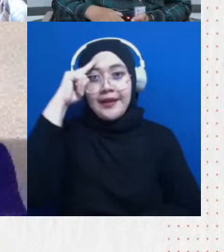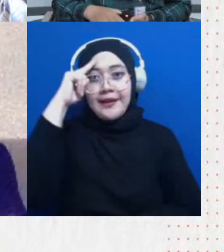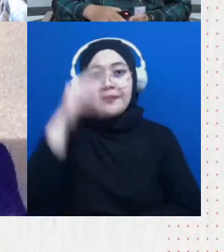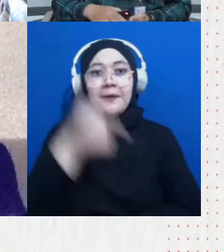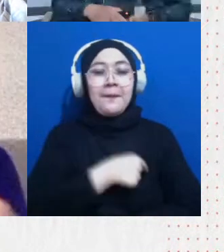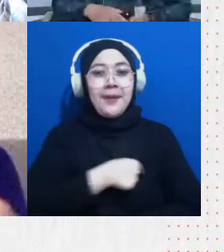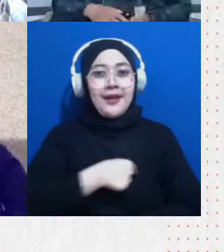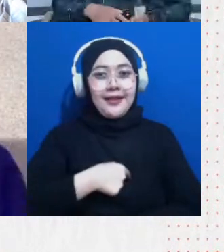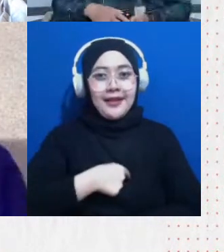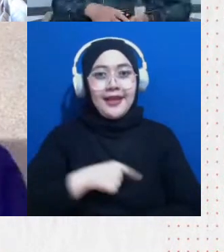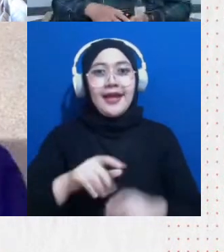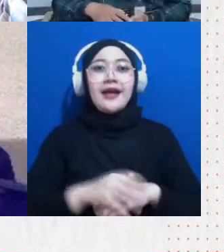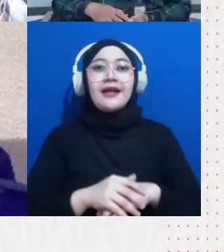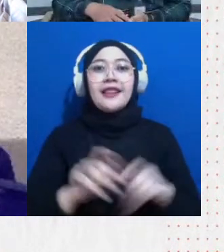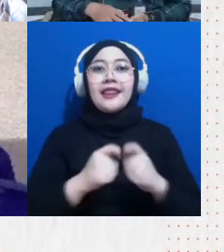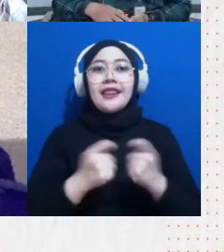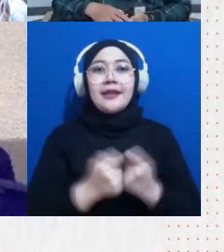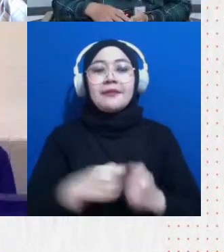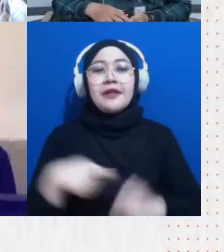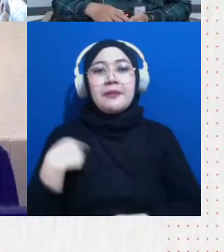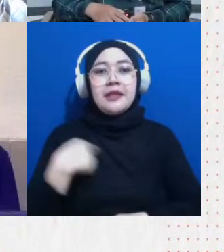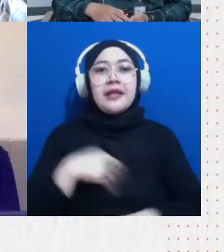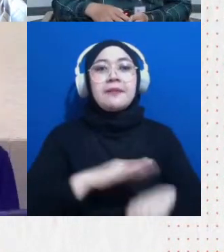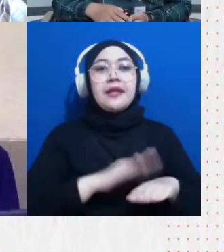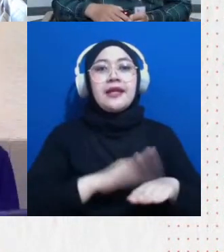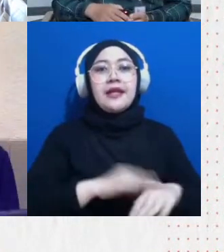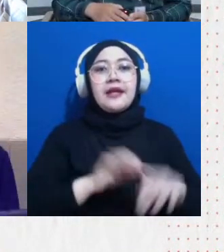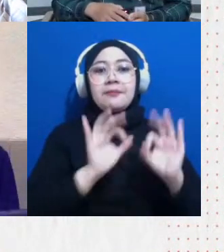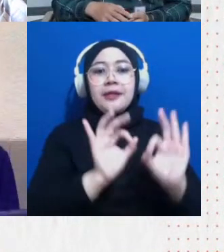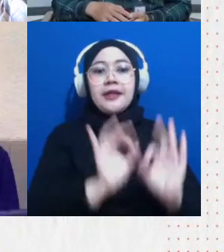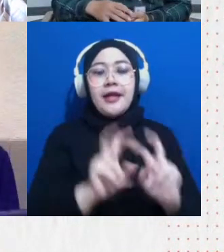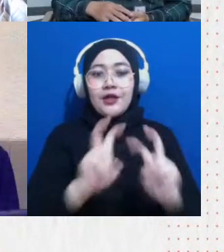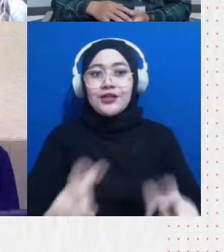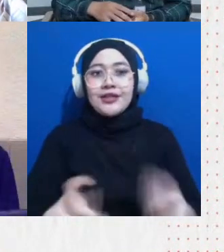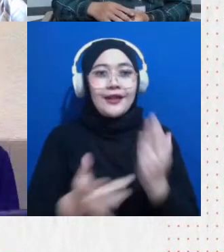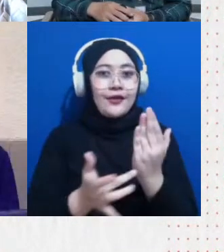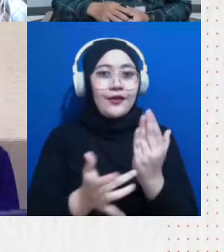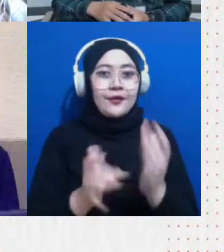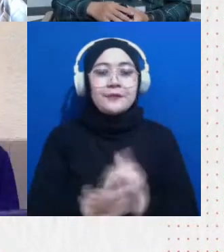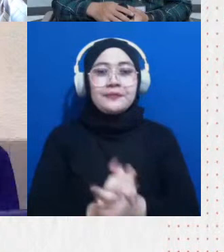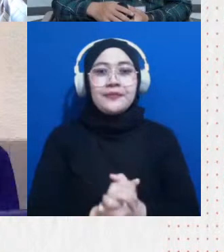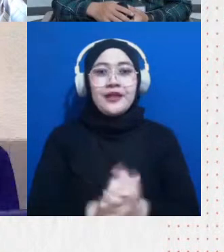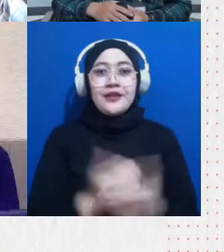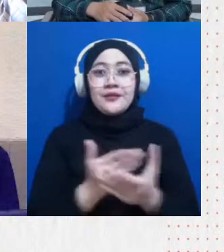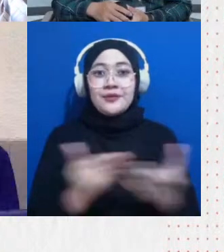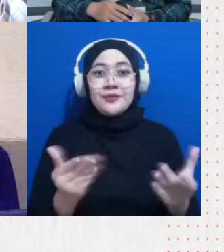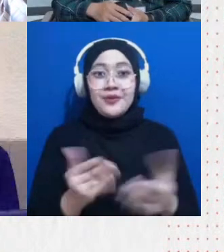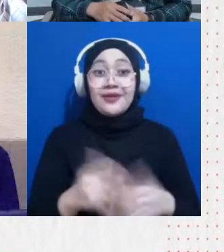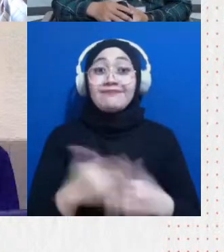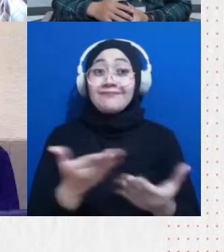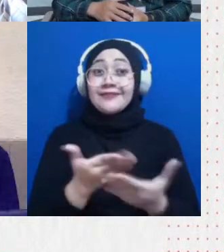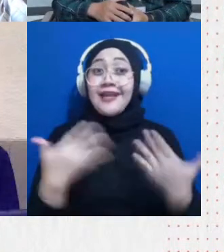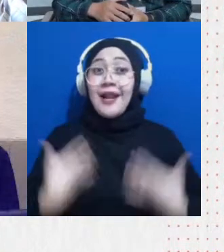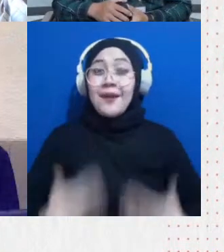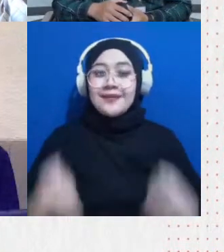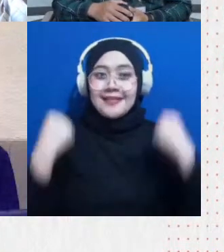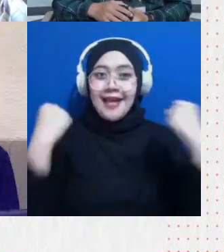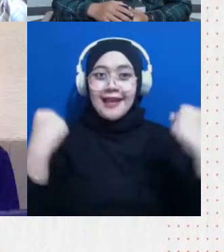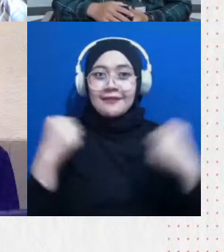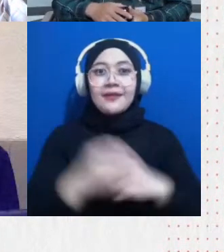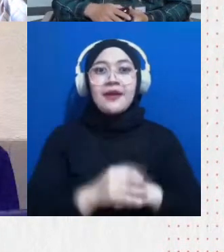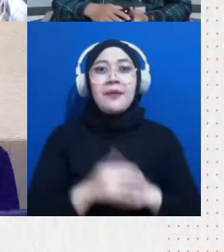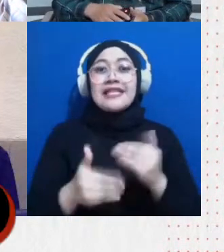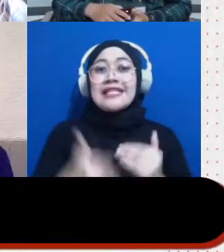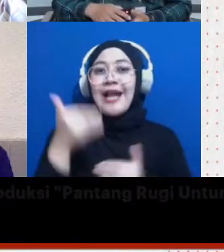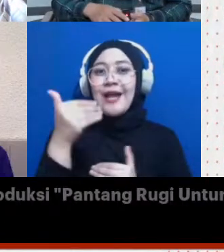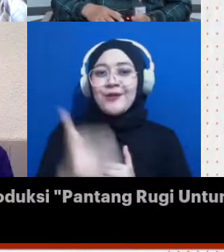panitia, tim dari Kementerian Pendidikan, Kebudayaan, Riset, dan Teknologi. Dan juga tolong catat ya, teman-teman dan Bapak Ibu, masih ada episode